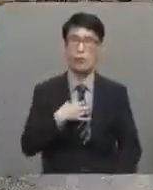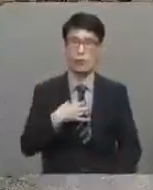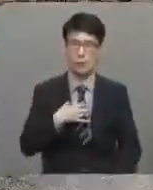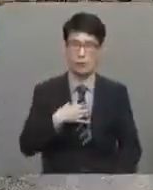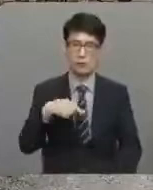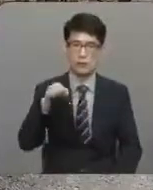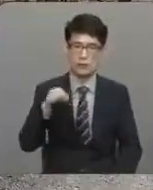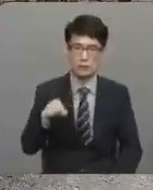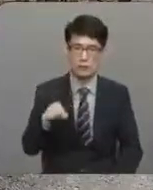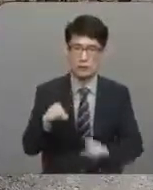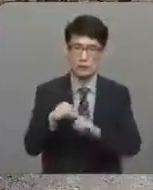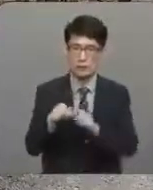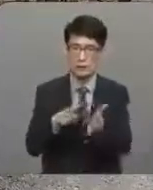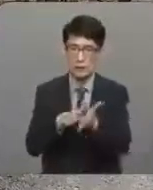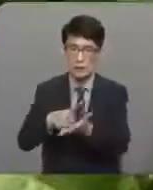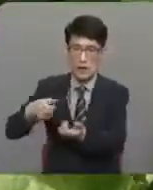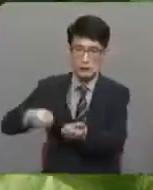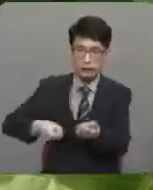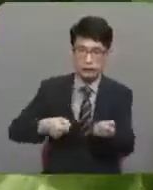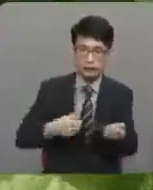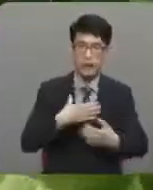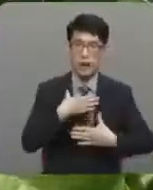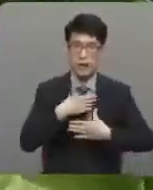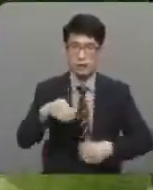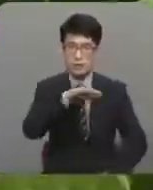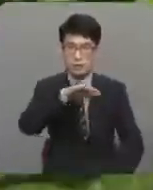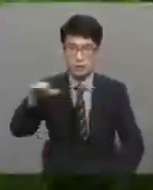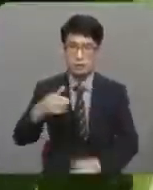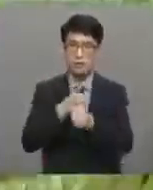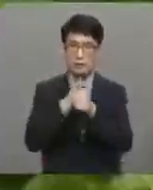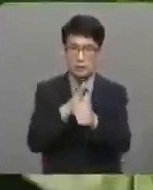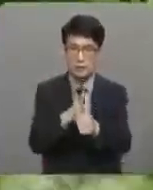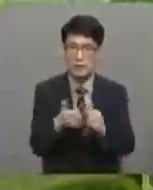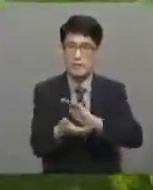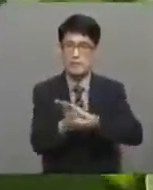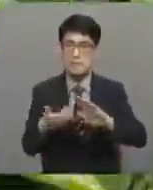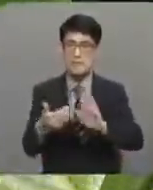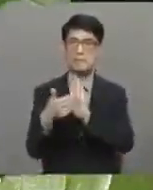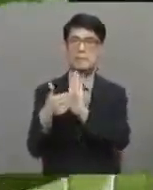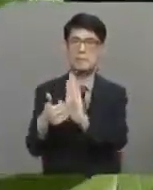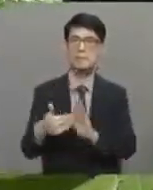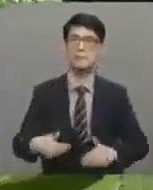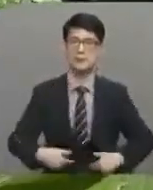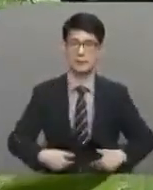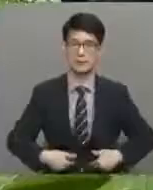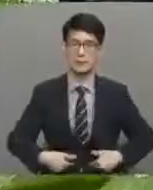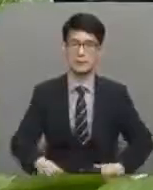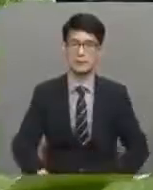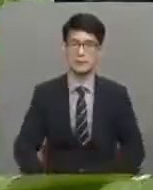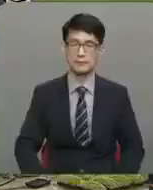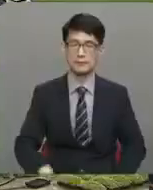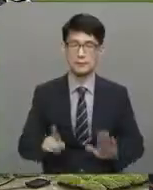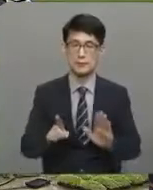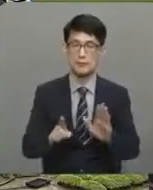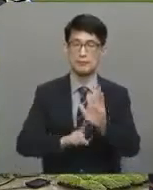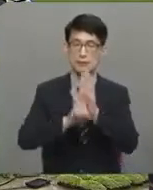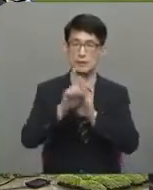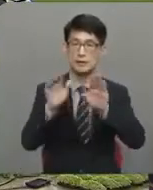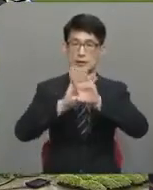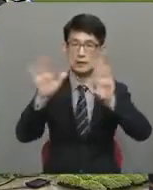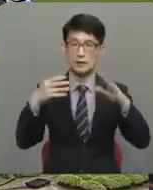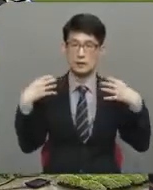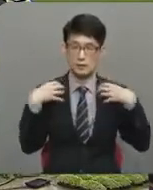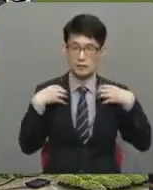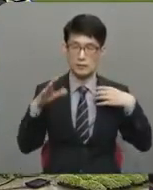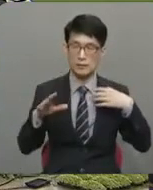규제 찰 과 동 약 사용 안전 기준에 따라 가지고 적기 방제가 필요하다 고 새 강원지방 기상청은 이달 하순부터